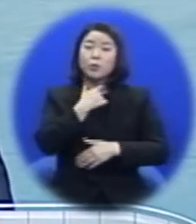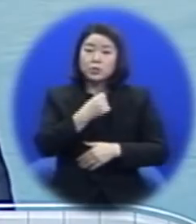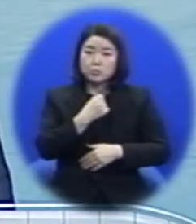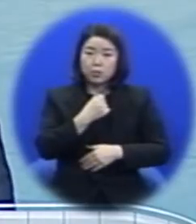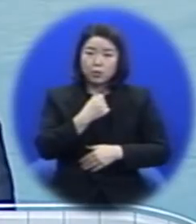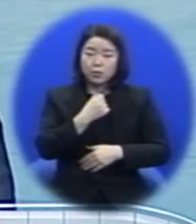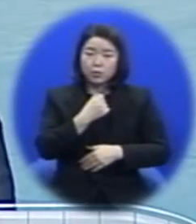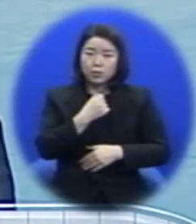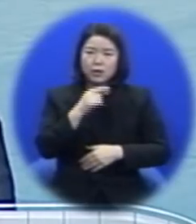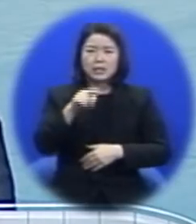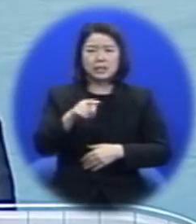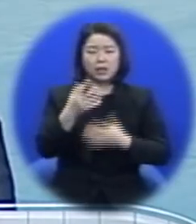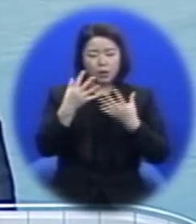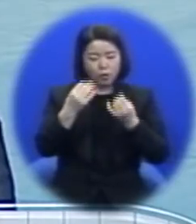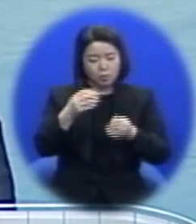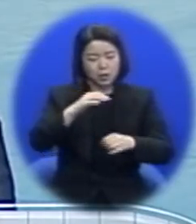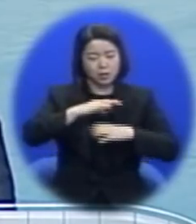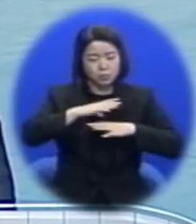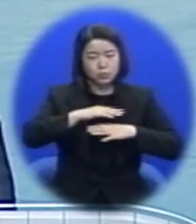무서운 말인지 모릅니다.